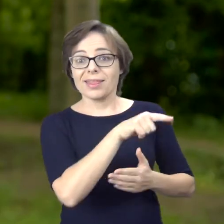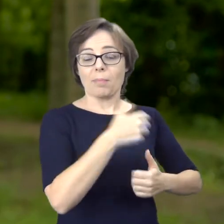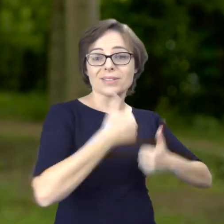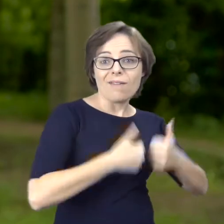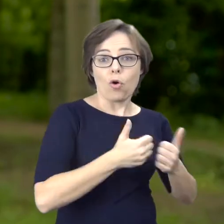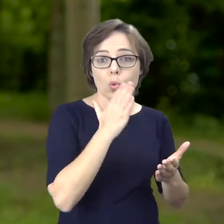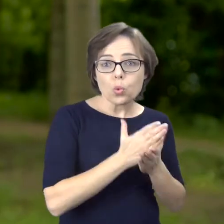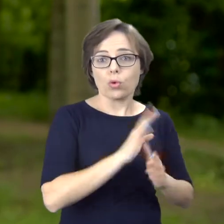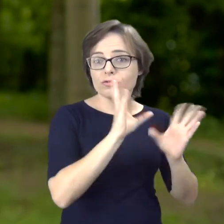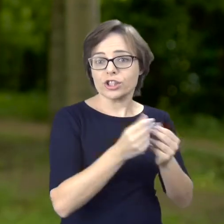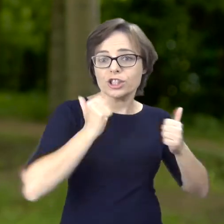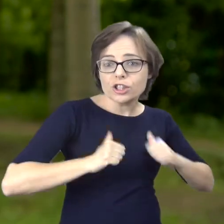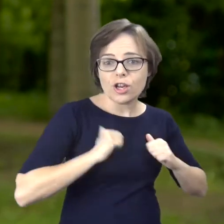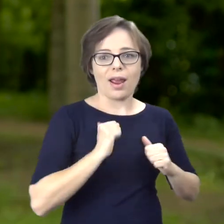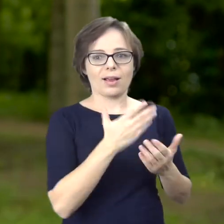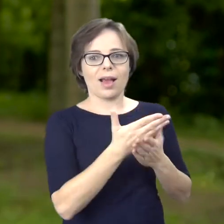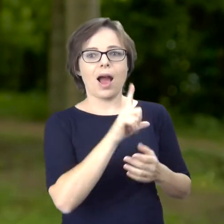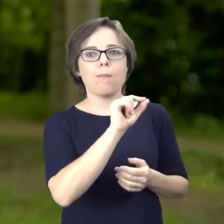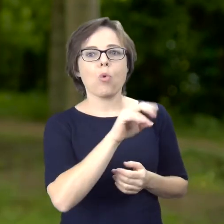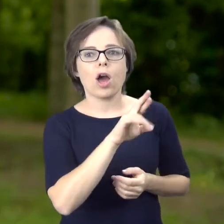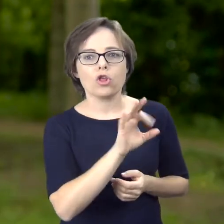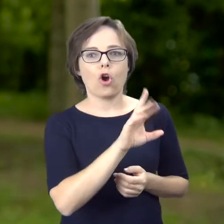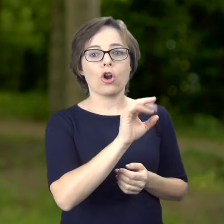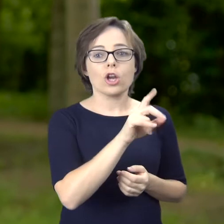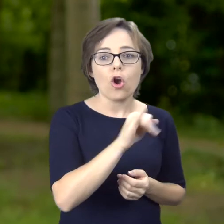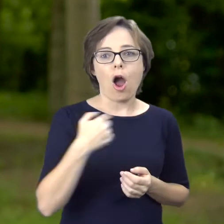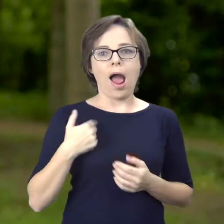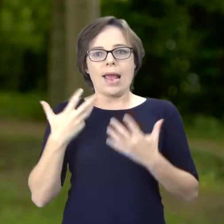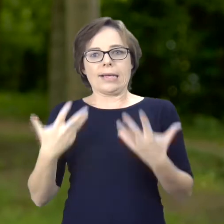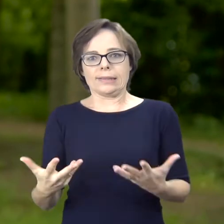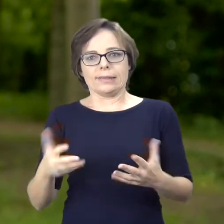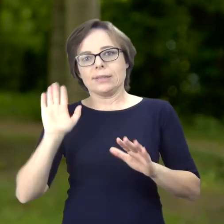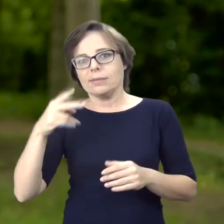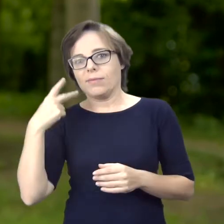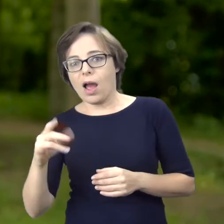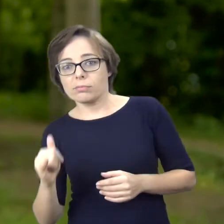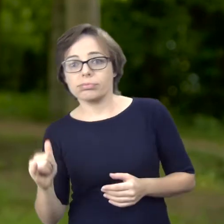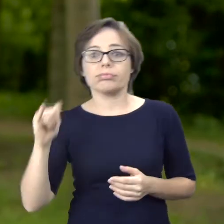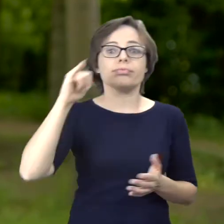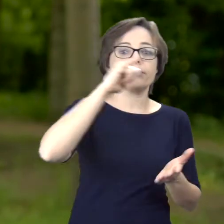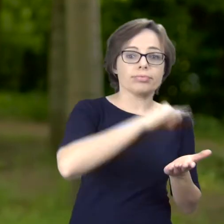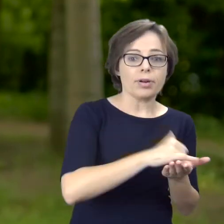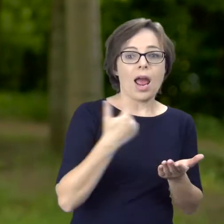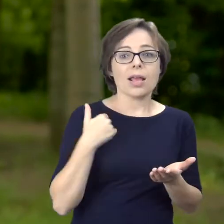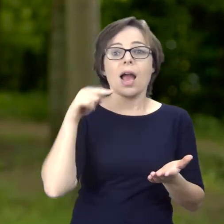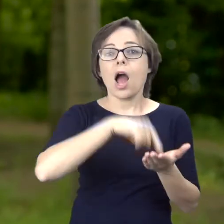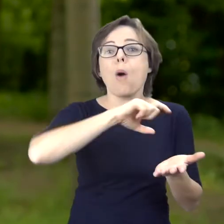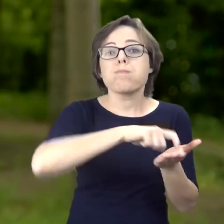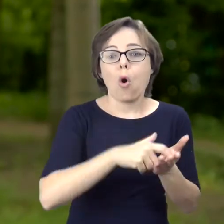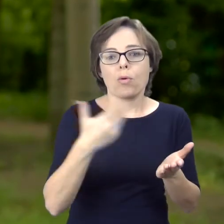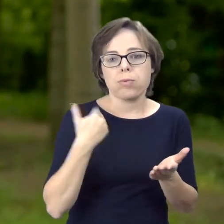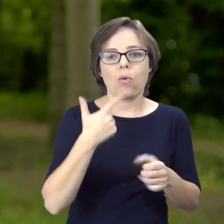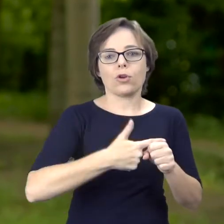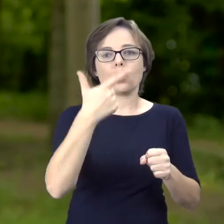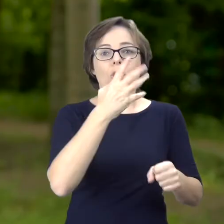czekali, kolacja, a gdzie Machnik? Nie ma Machnika, nie? Okazało się, że przyleciałem do pokoju o 22.40, a maraton startował o północy, więc miałem godzinę